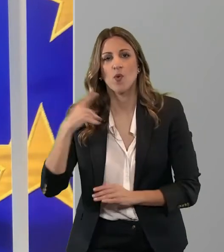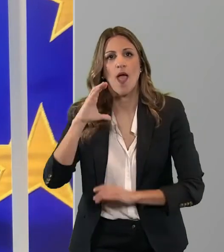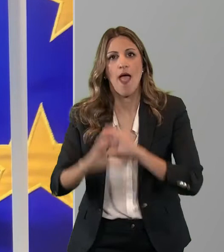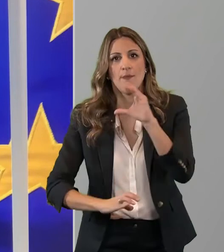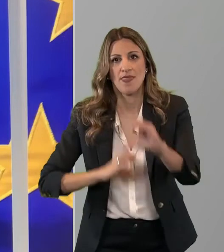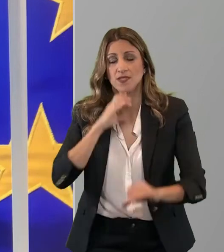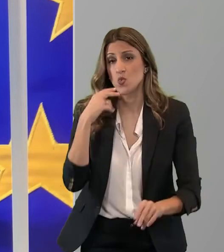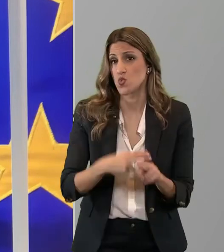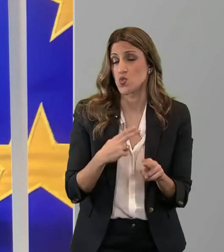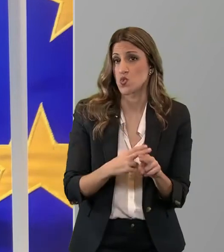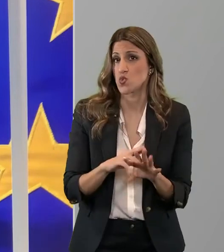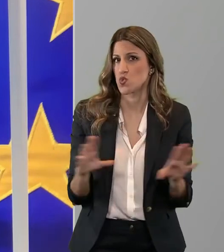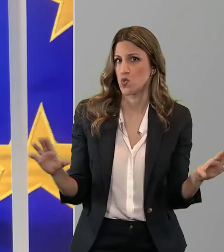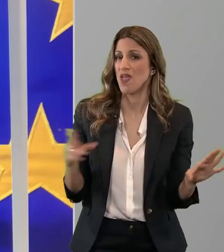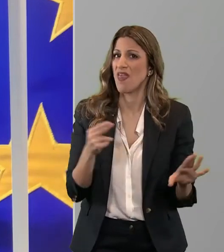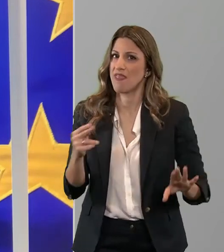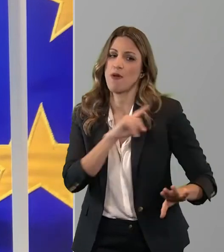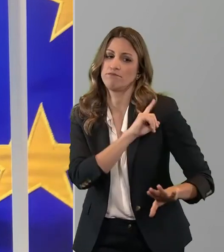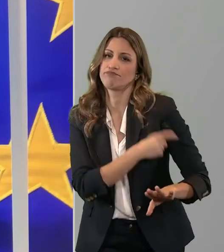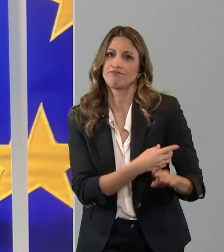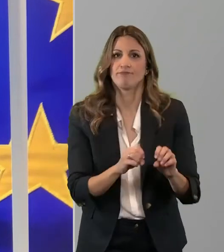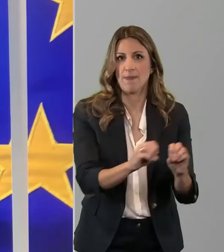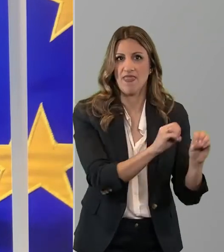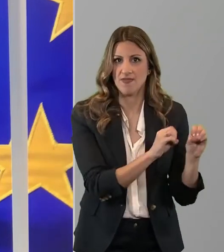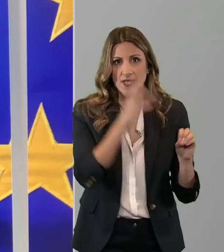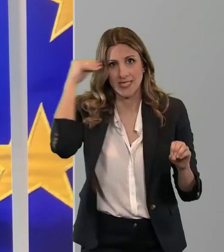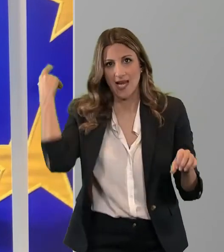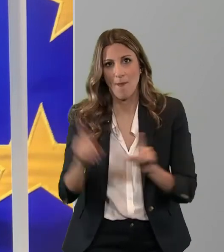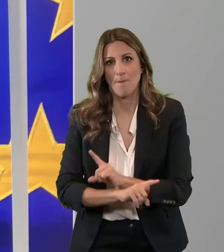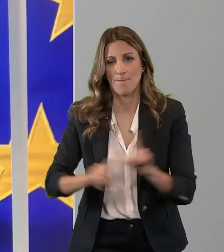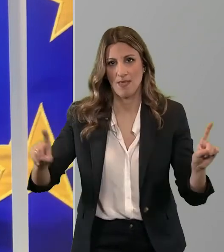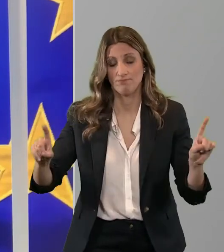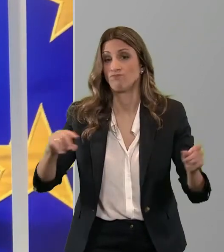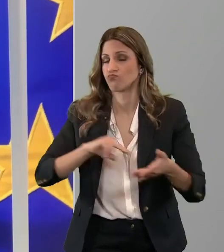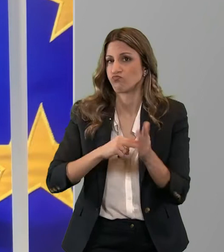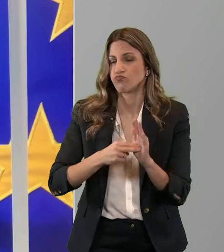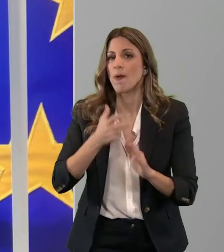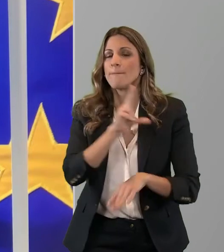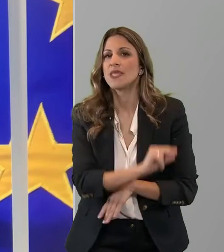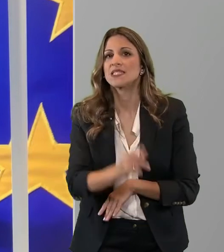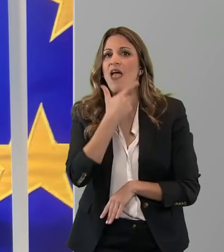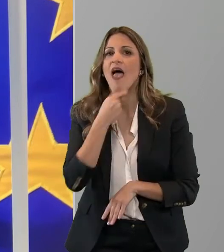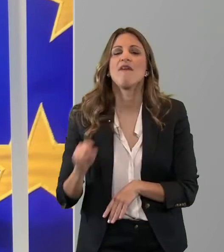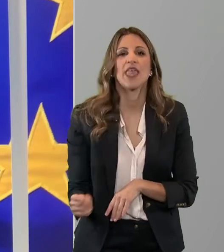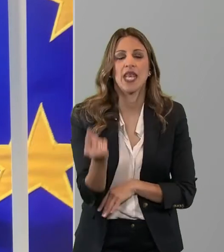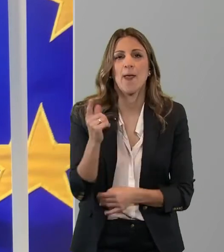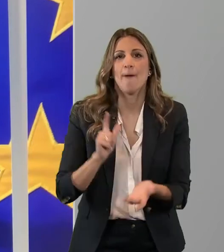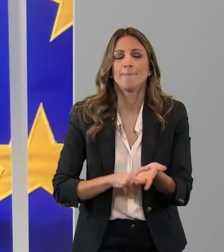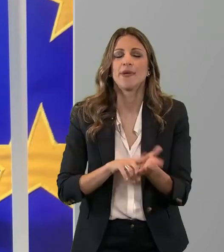σημαντικό φάκελο, ο φάκελος των δεξιοτήτων, που δεν πρέπει να χαθεί ως ευκαιρία. Πρέπει να είναι